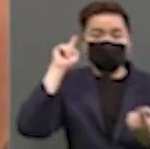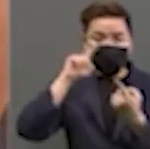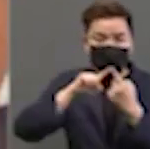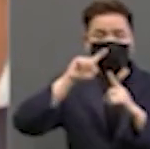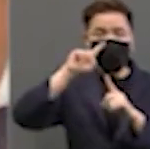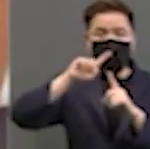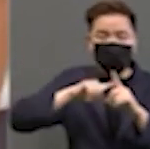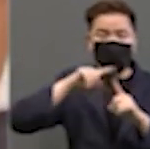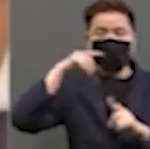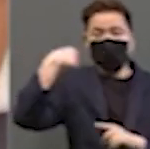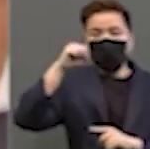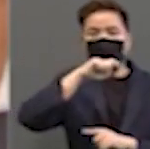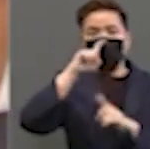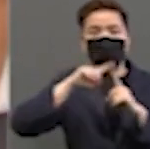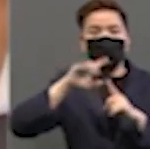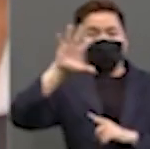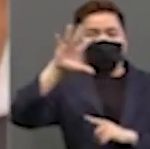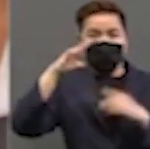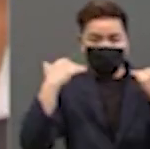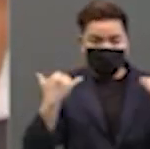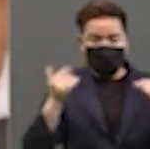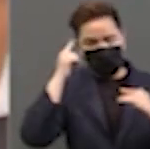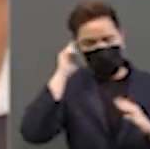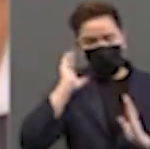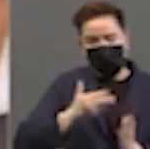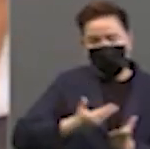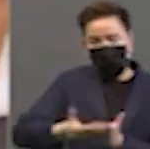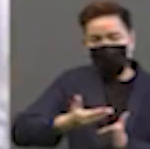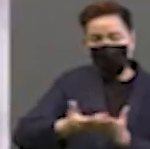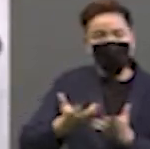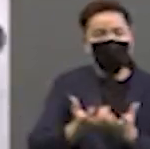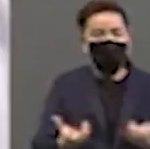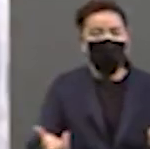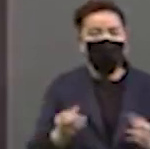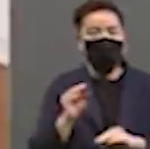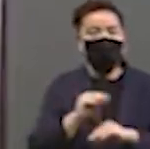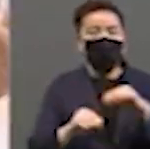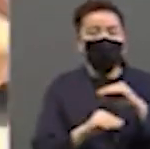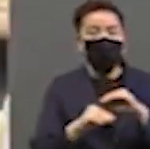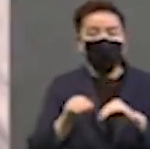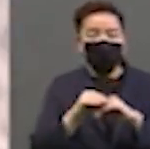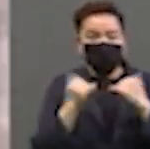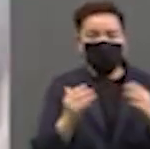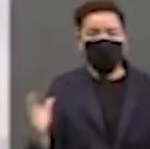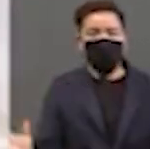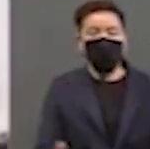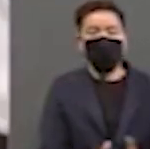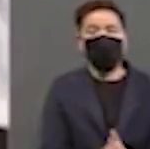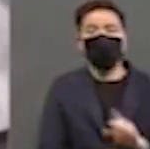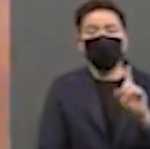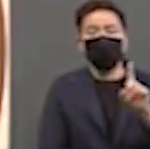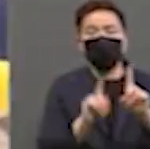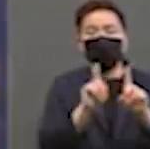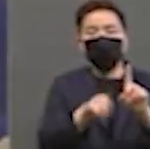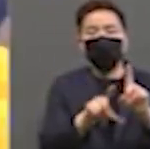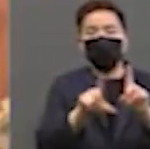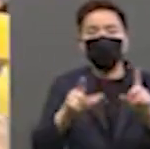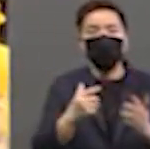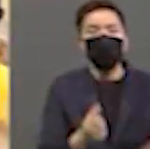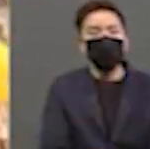The Bat mobileพาณิชย์ครับ at mobileพาณิชย์โอ้นี่เป็นการ